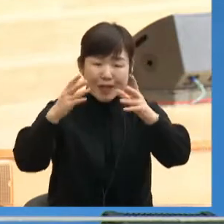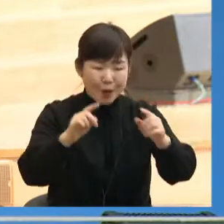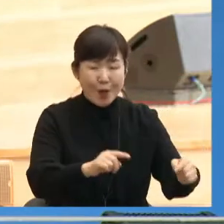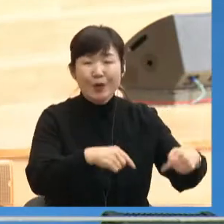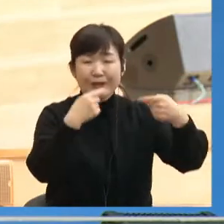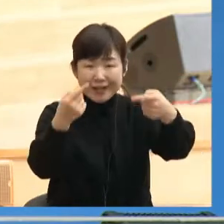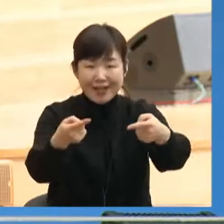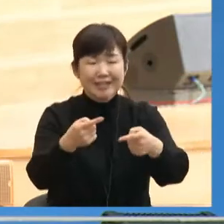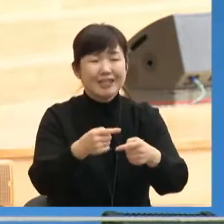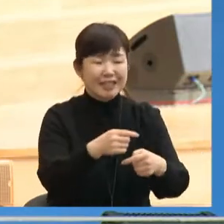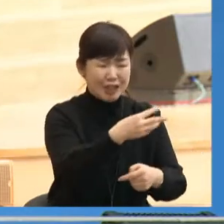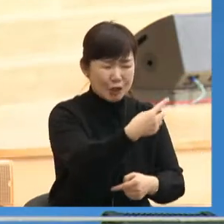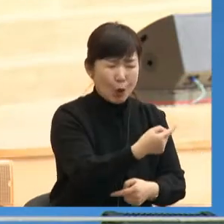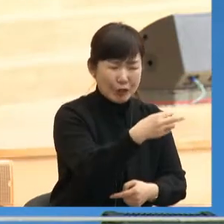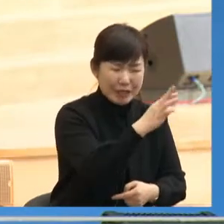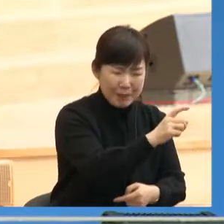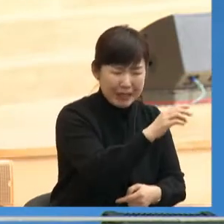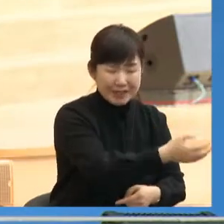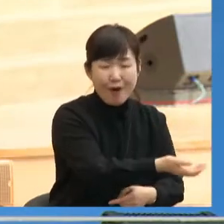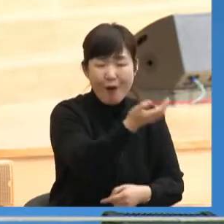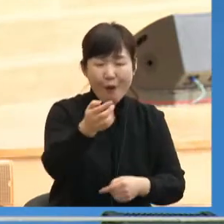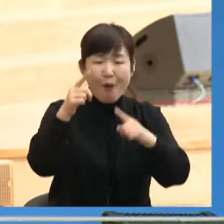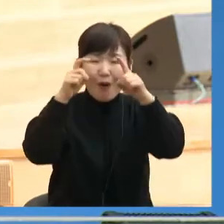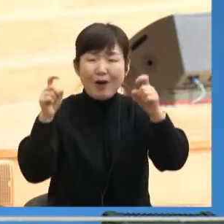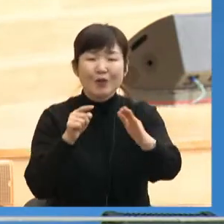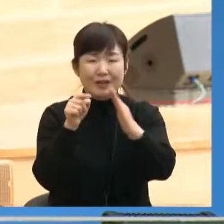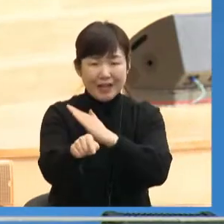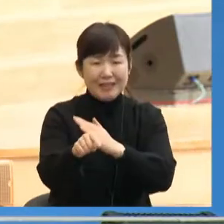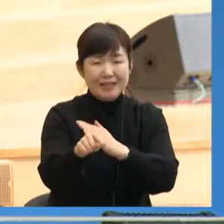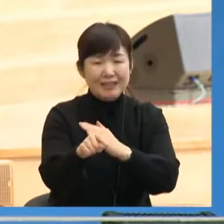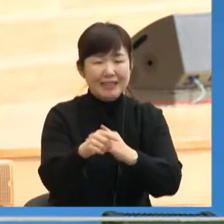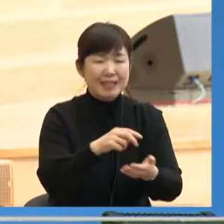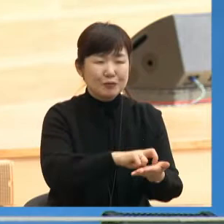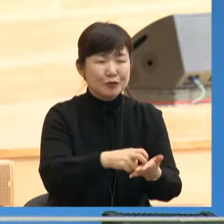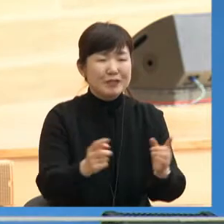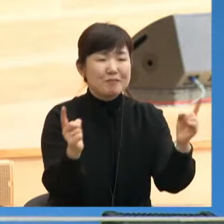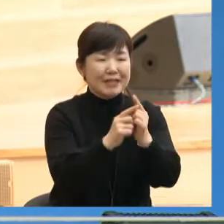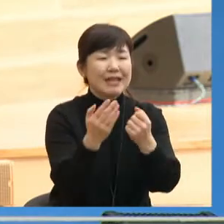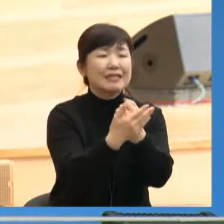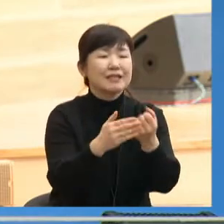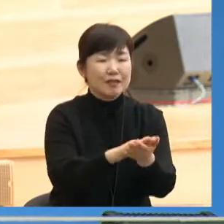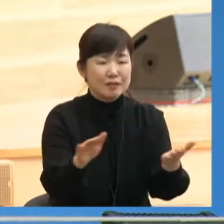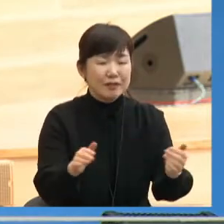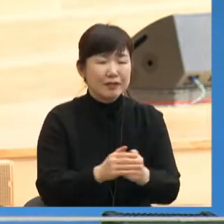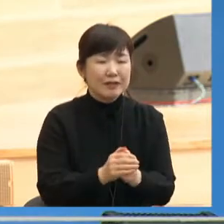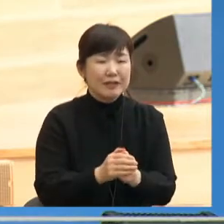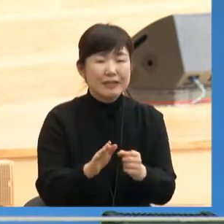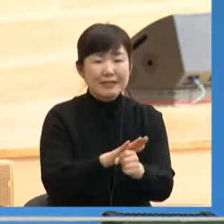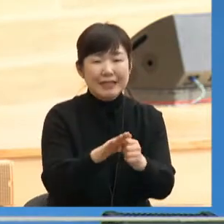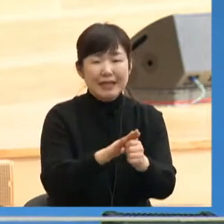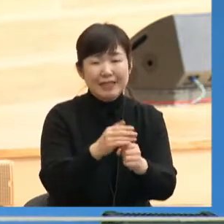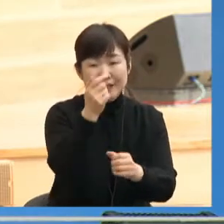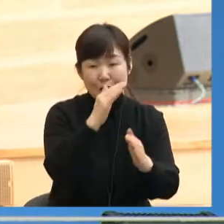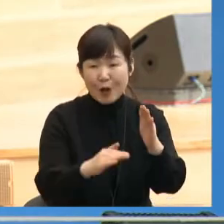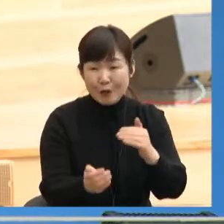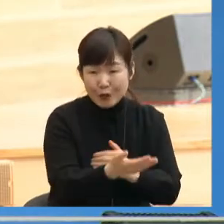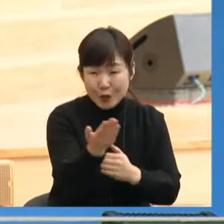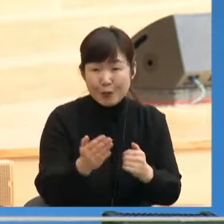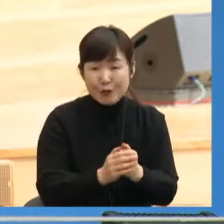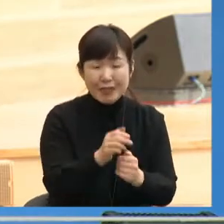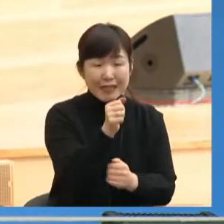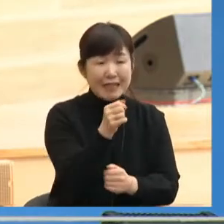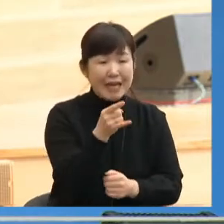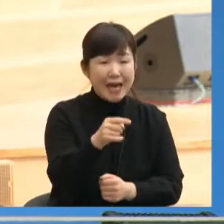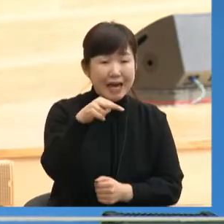로드발에서 왕궁으로 들어가는 이것이 바로 무비보셋에게 임한 은혜예요. 사랑하는 성도 여러분, 이